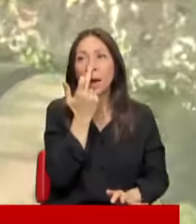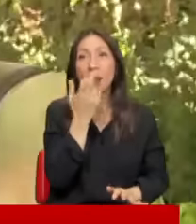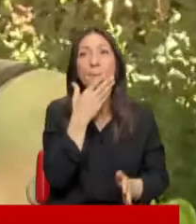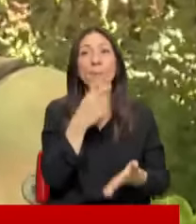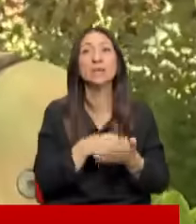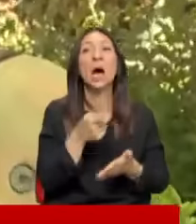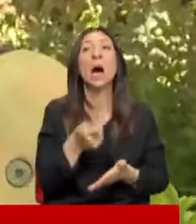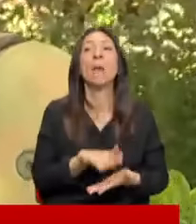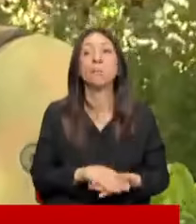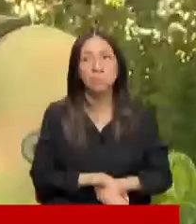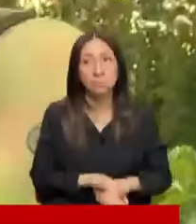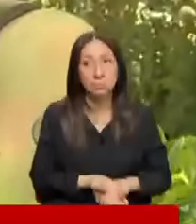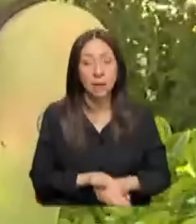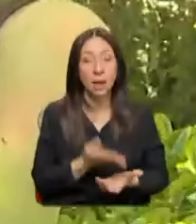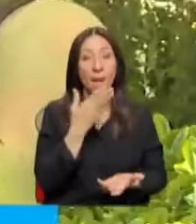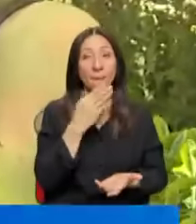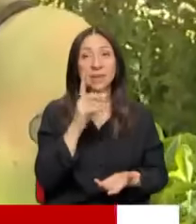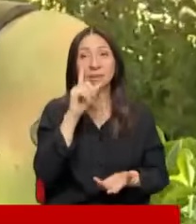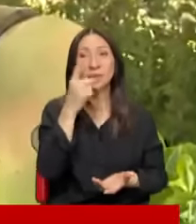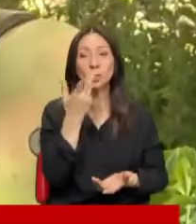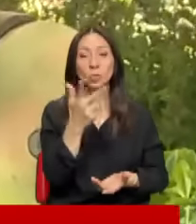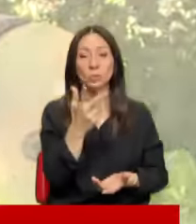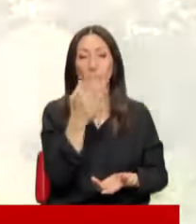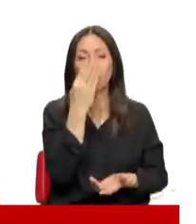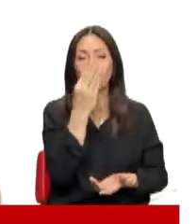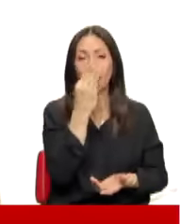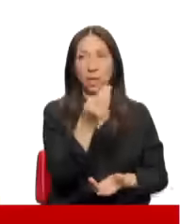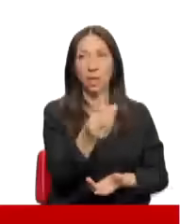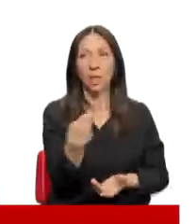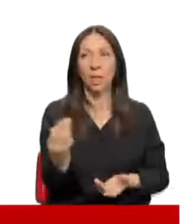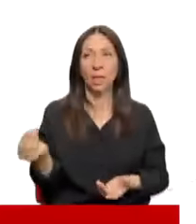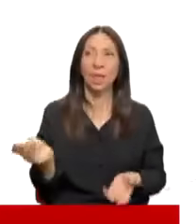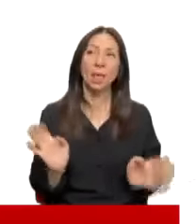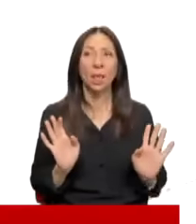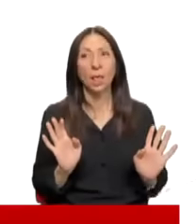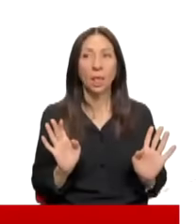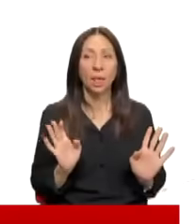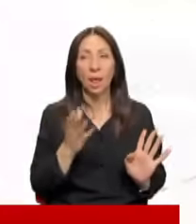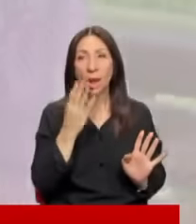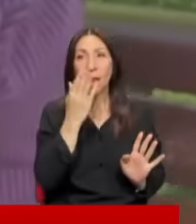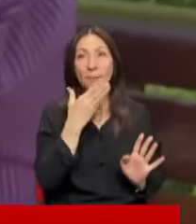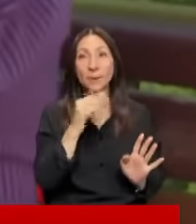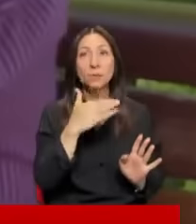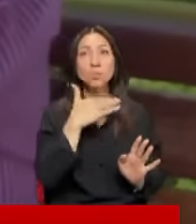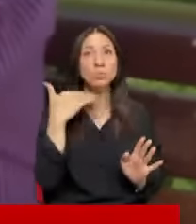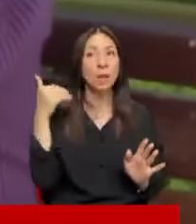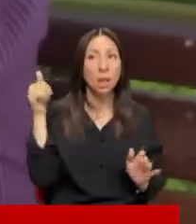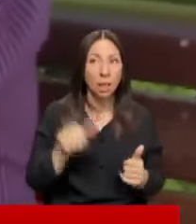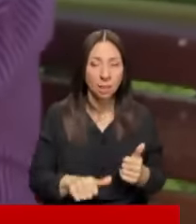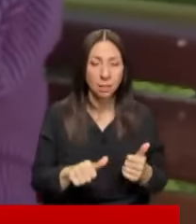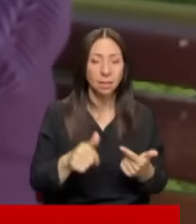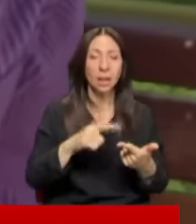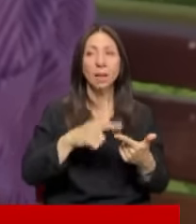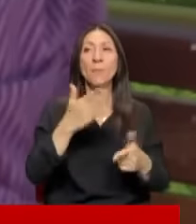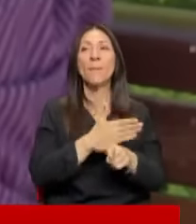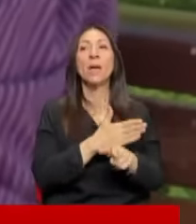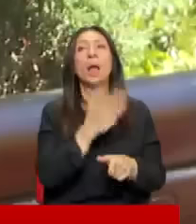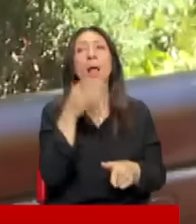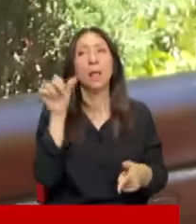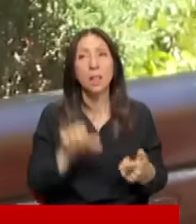emekli maaşlarını yatırmadı. Emeklilere sadece 3 bin liralık bayram ikramiyesi verildi. emekli ne kurban kesebildi ne de